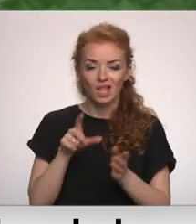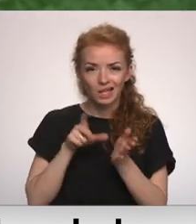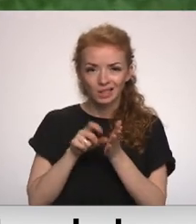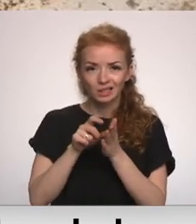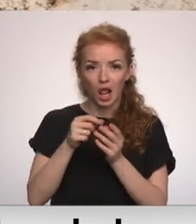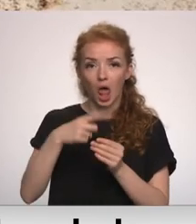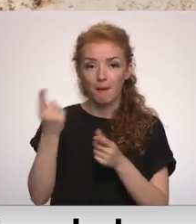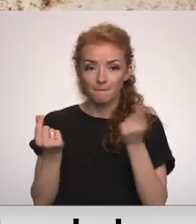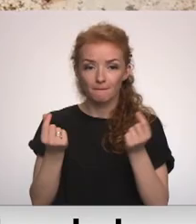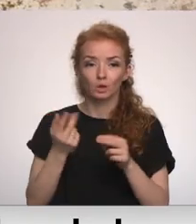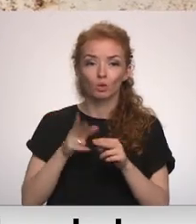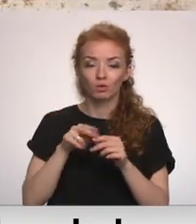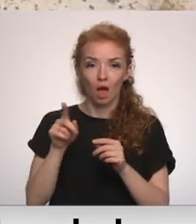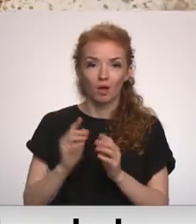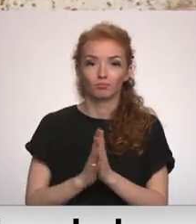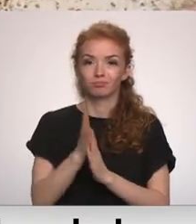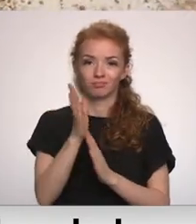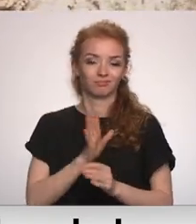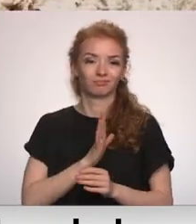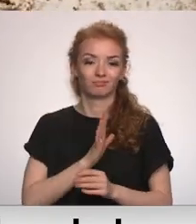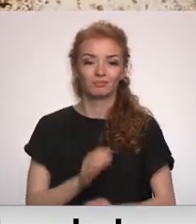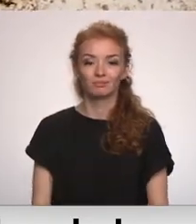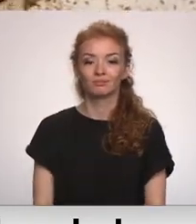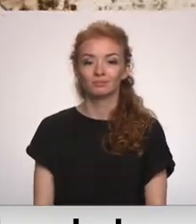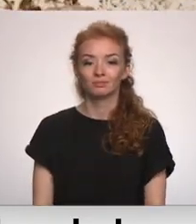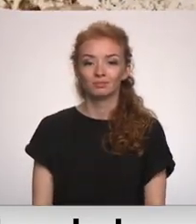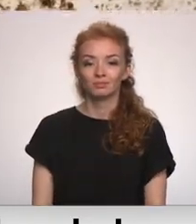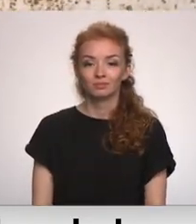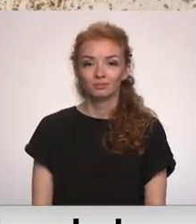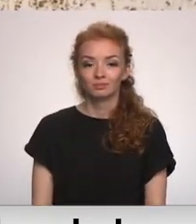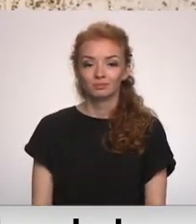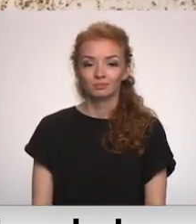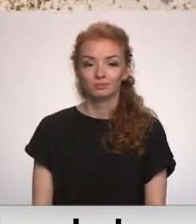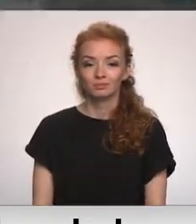noēda lapas un stāds nespēja normāli augt. Lauri Jansone, Vidzemes televīzija.